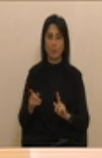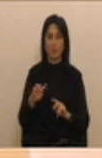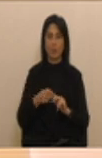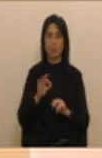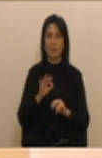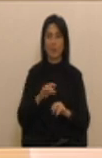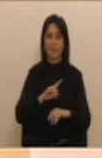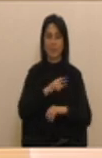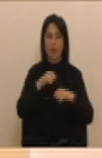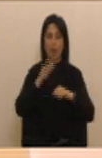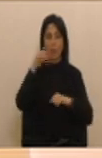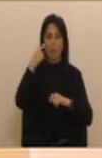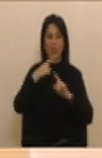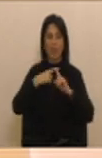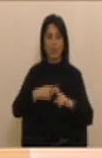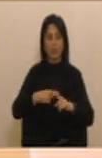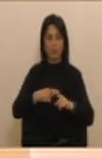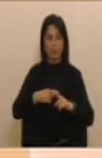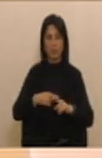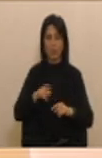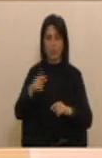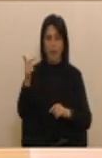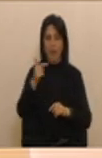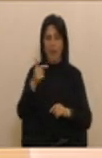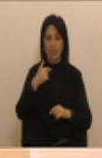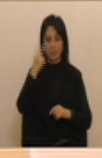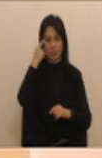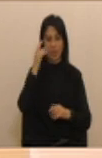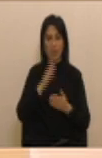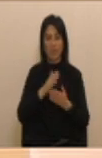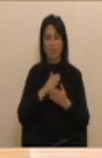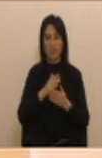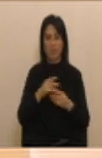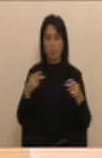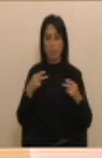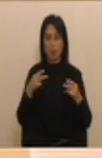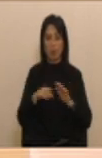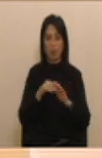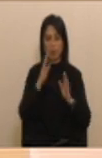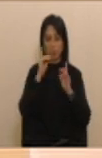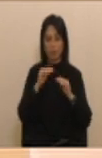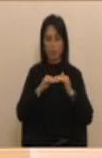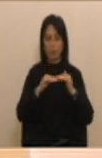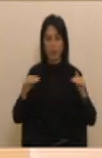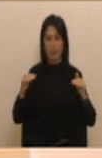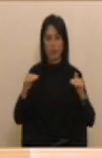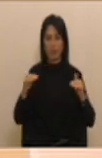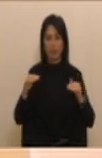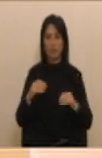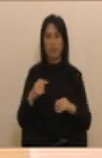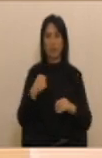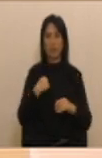იმაზე, რომ ძალაუფლებას მომავალში დათმობს. ამის გარანტია ჩემი აზრით არის პროპორციული არჩევნები ბუნებრივი ბარიერით.